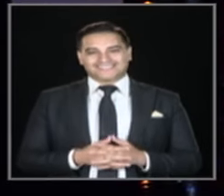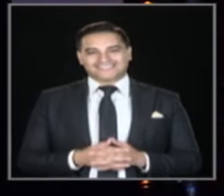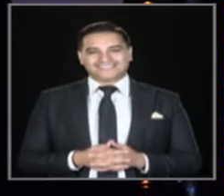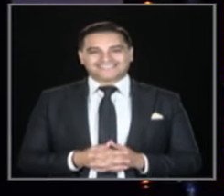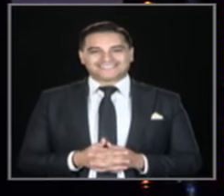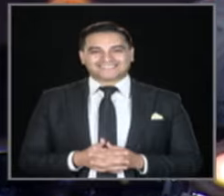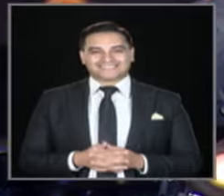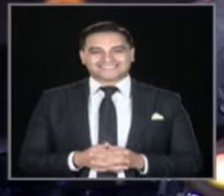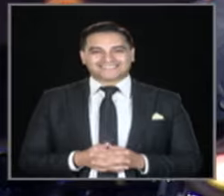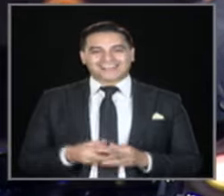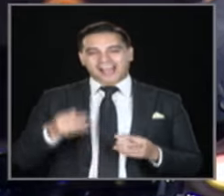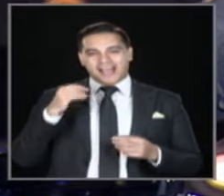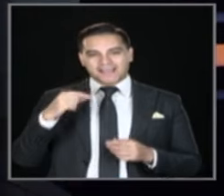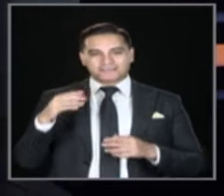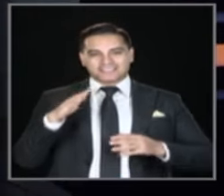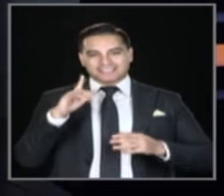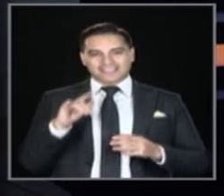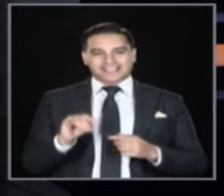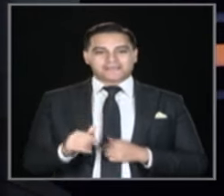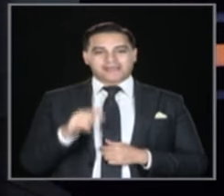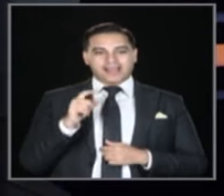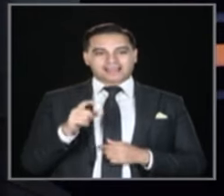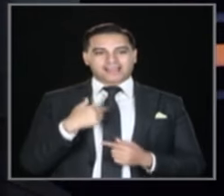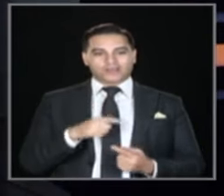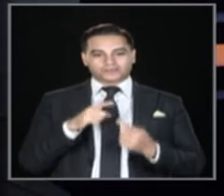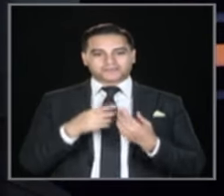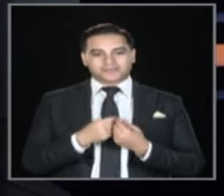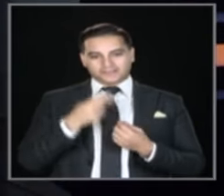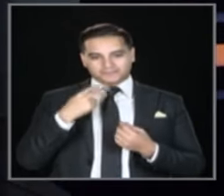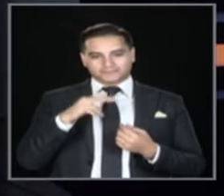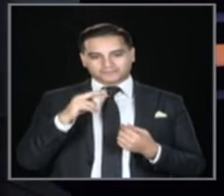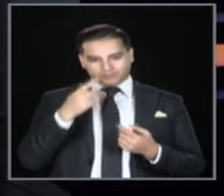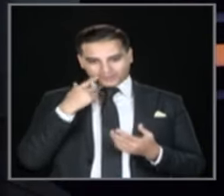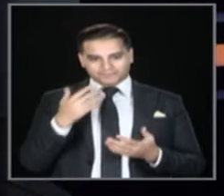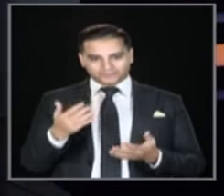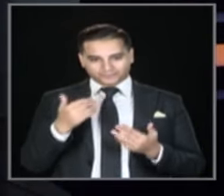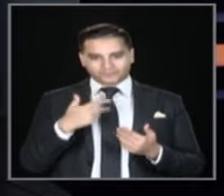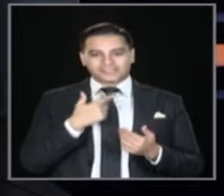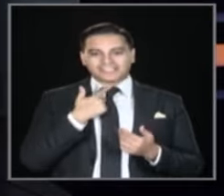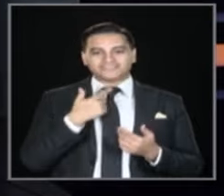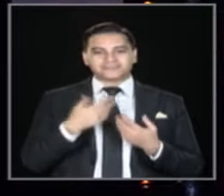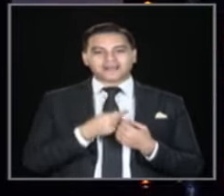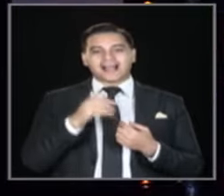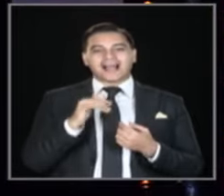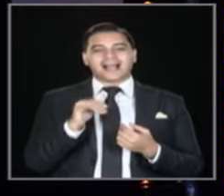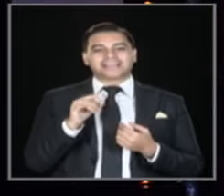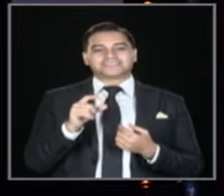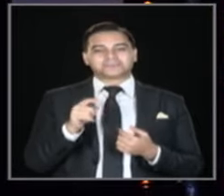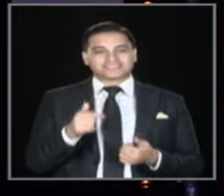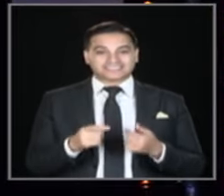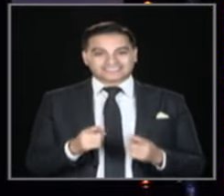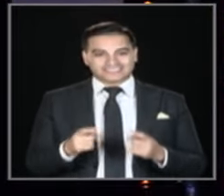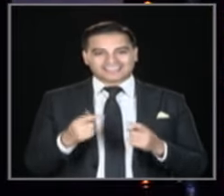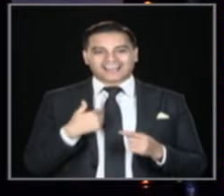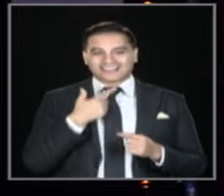لمين احمد سليمان عايز مين بقى يبقى معاك يا احمد كلهم في اي بح